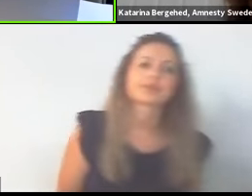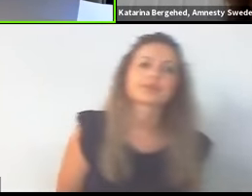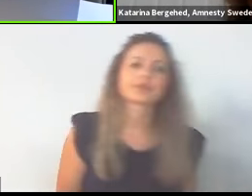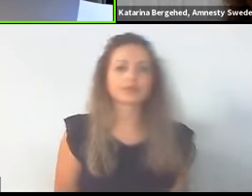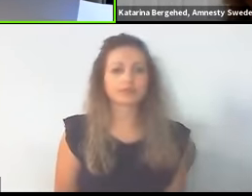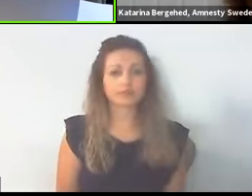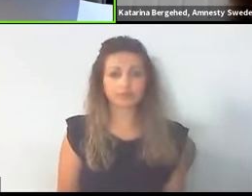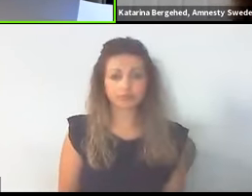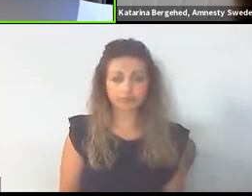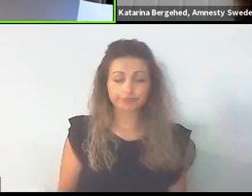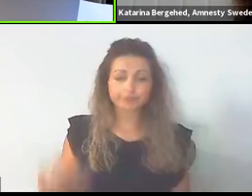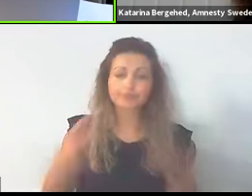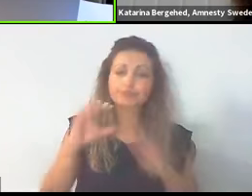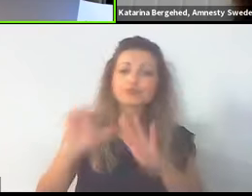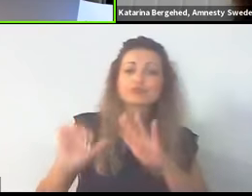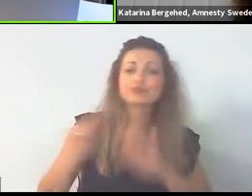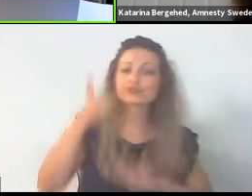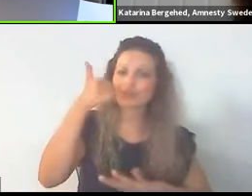Πρώτον,